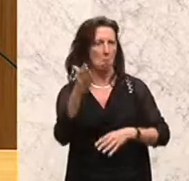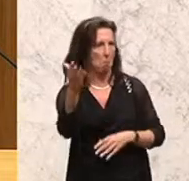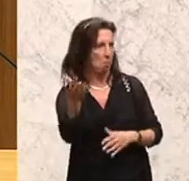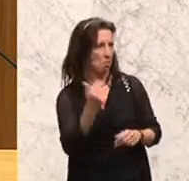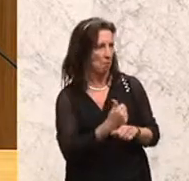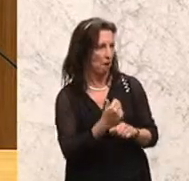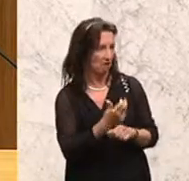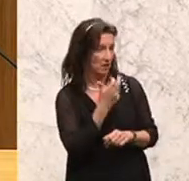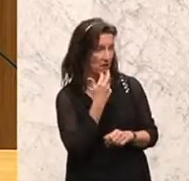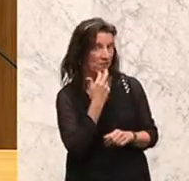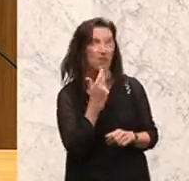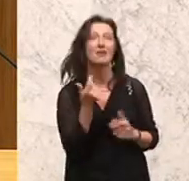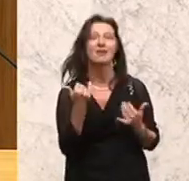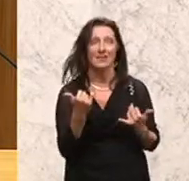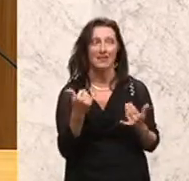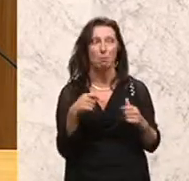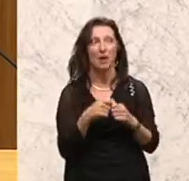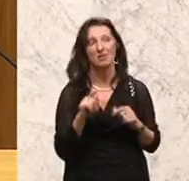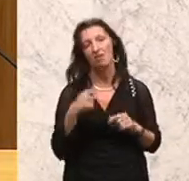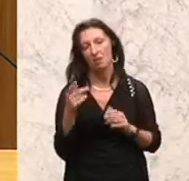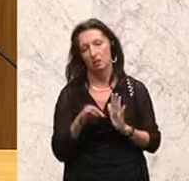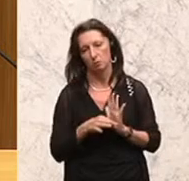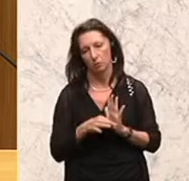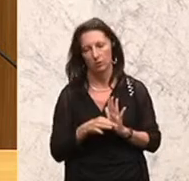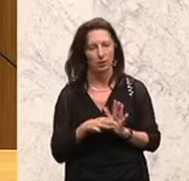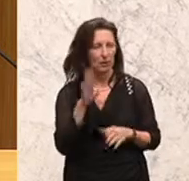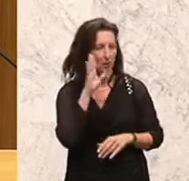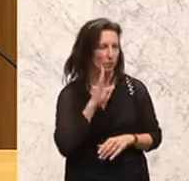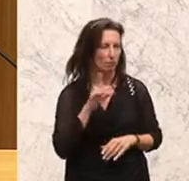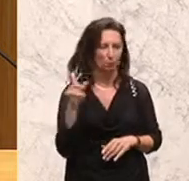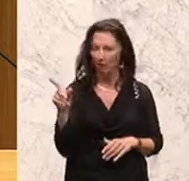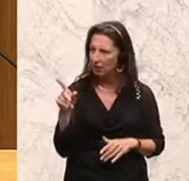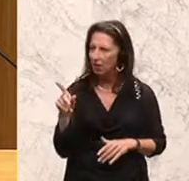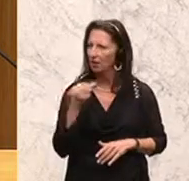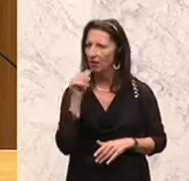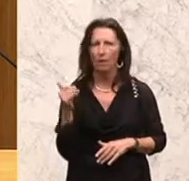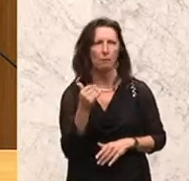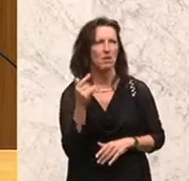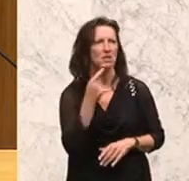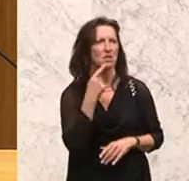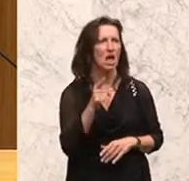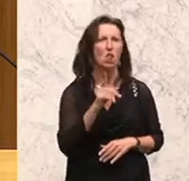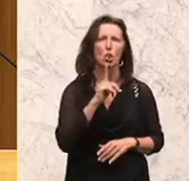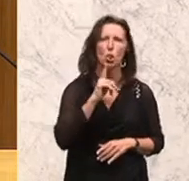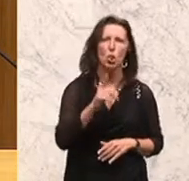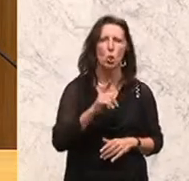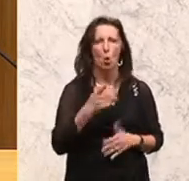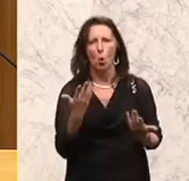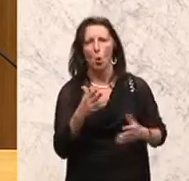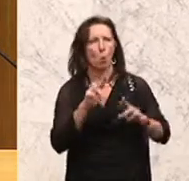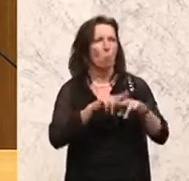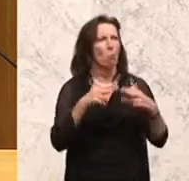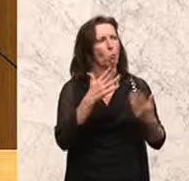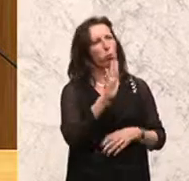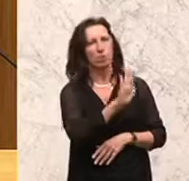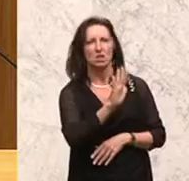darauf komme ich jetzt als nächsten Punkt. Das heißt also, bitte auch da hier nicht immer diese Behauptung, ja, es geht ja nur um Liegenschaften, die schon im Bundeseigentum sind.